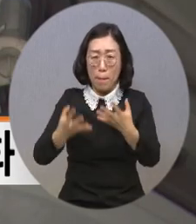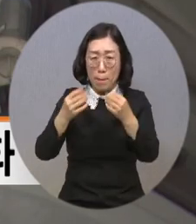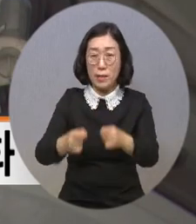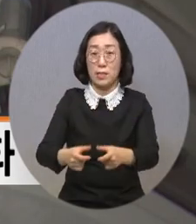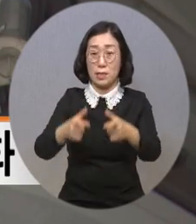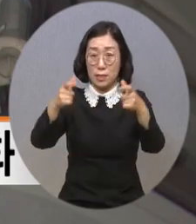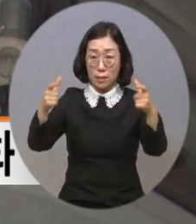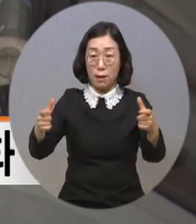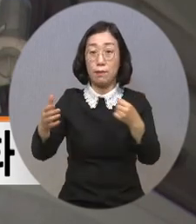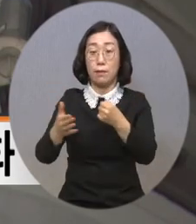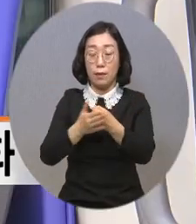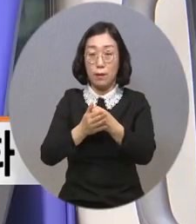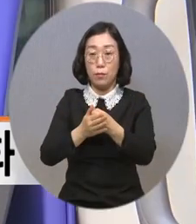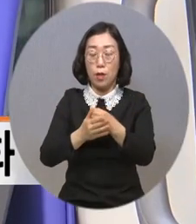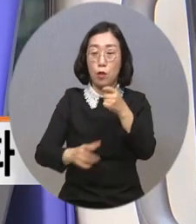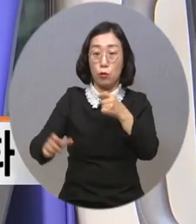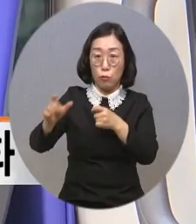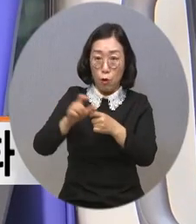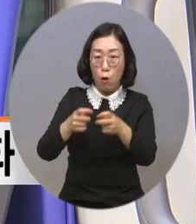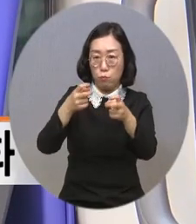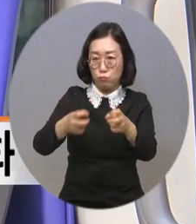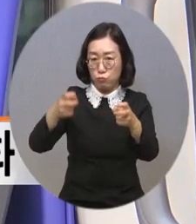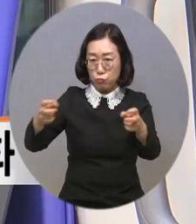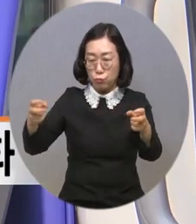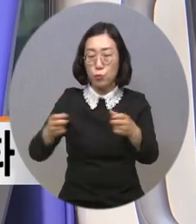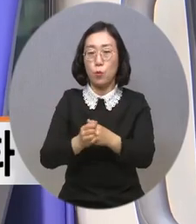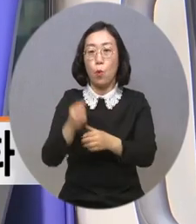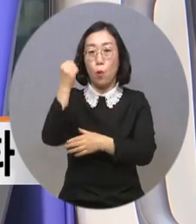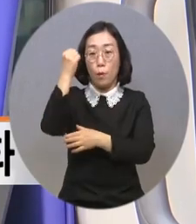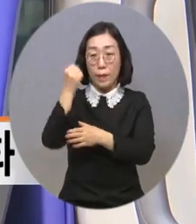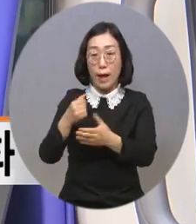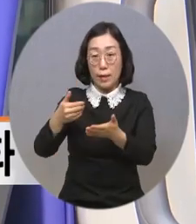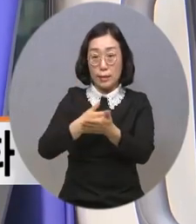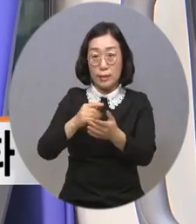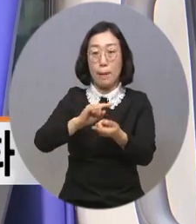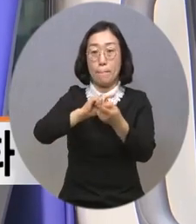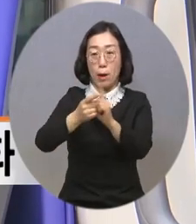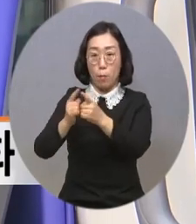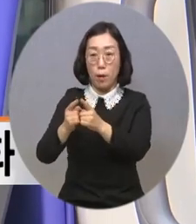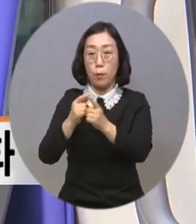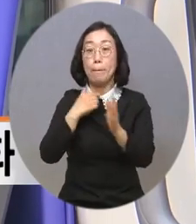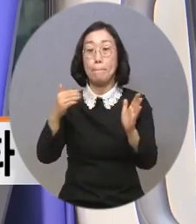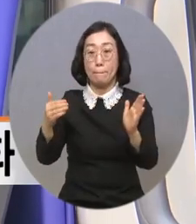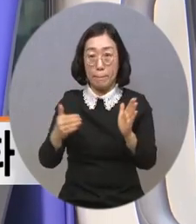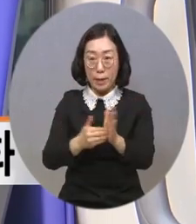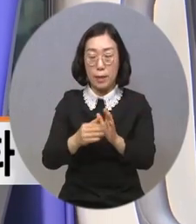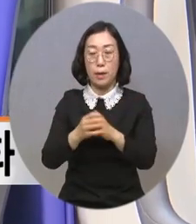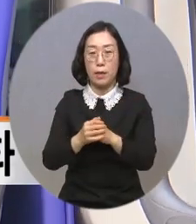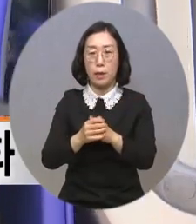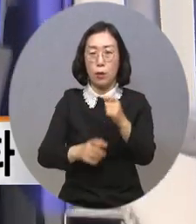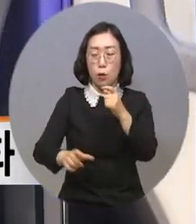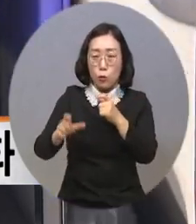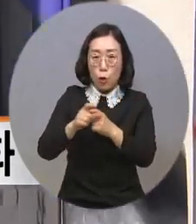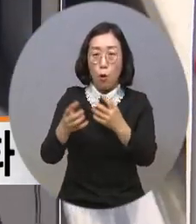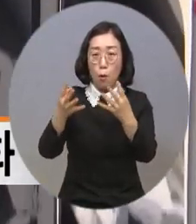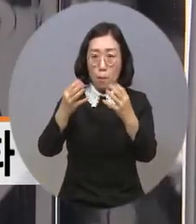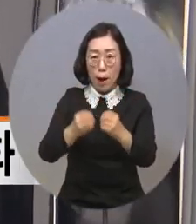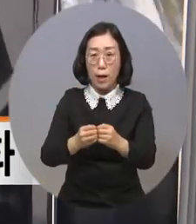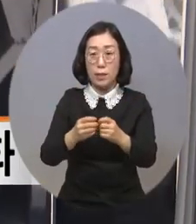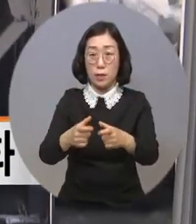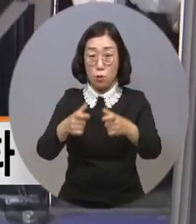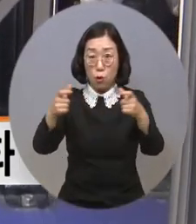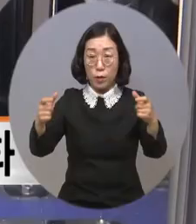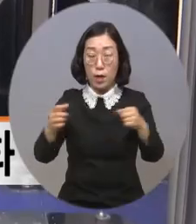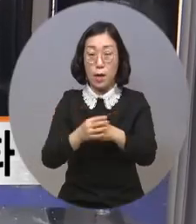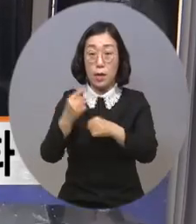소방재난본부는 구급차 추가 배치와 노후 차량 교체 등으로 대응해 왔습니다. 출동 수요가 더 커지면서